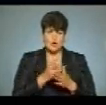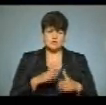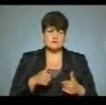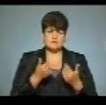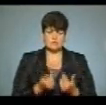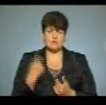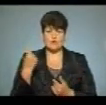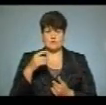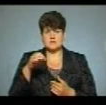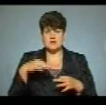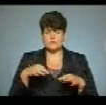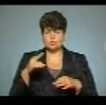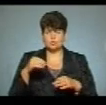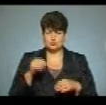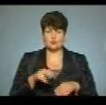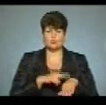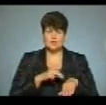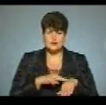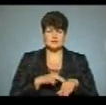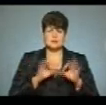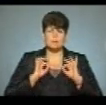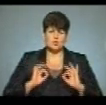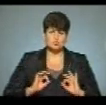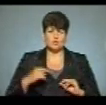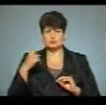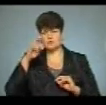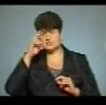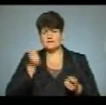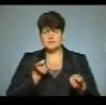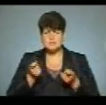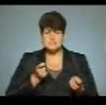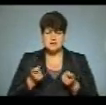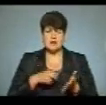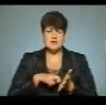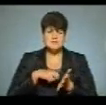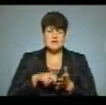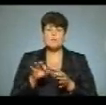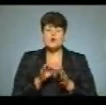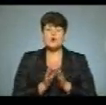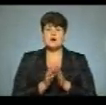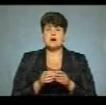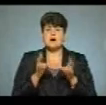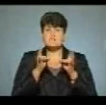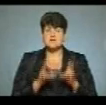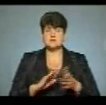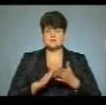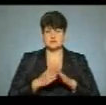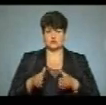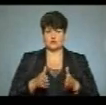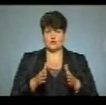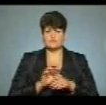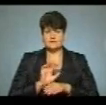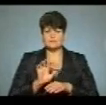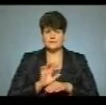до облавтодору, патрульної поліції, прокуратури та обласної державної адміністрації про аварійний стан дороги. Він каже, надсилав